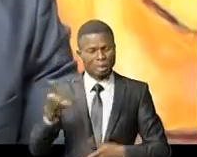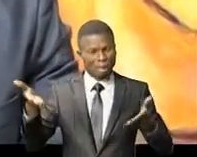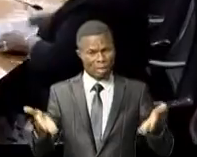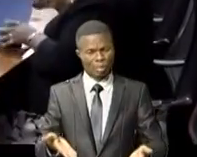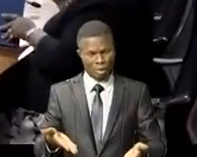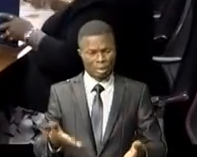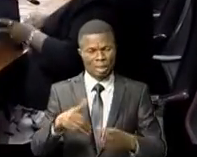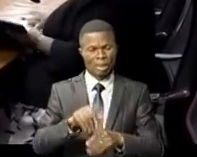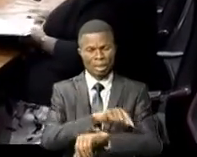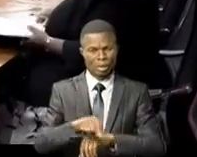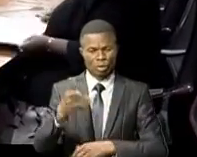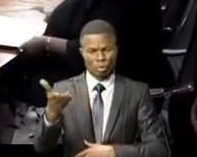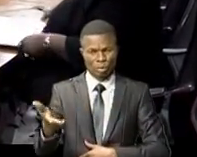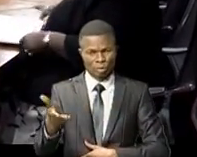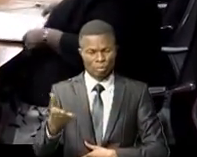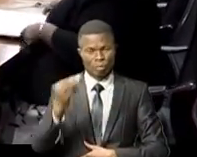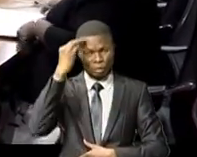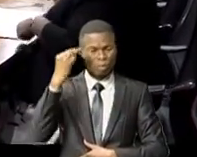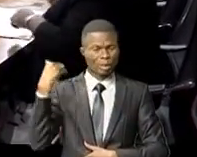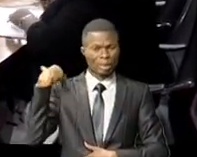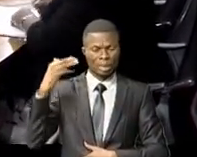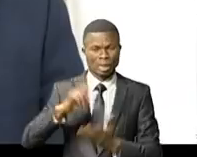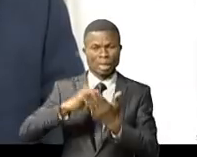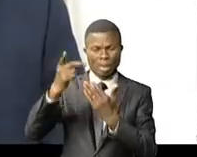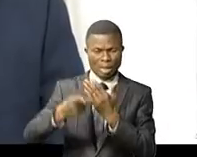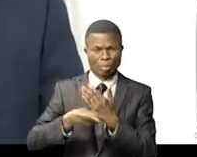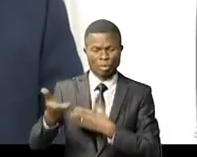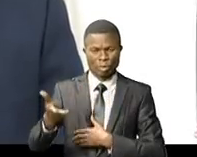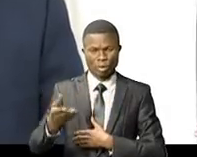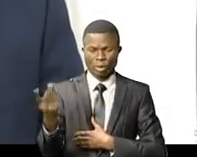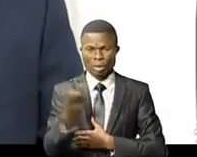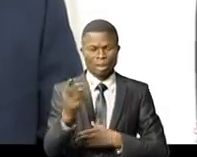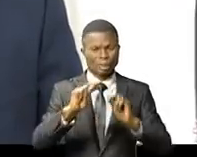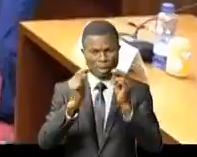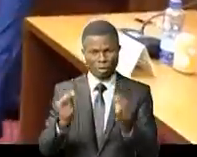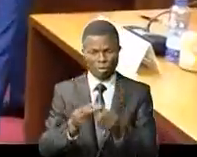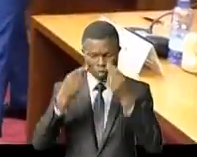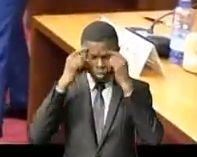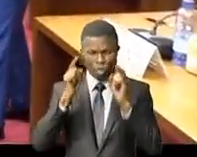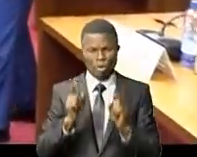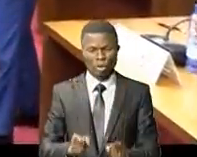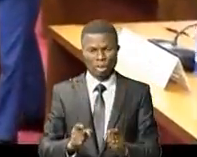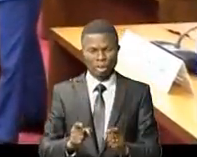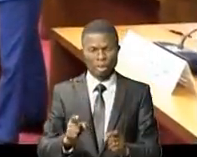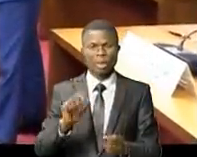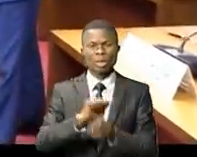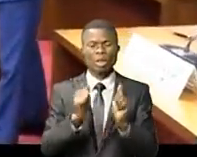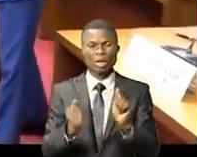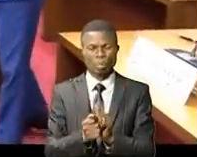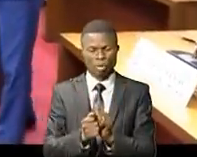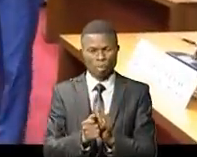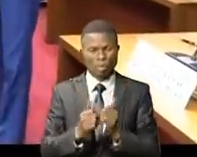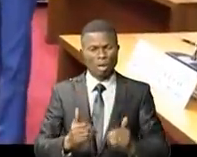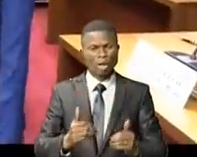Jean-Michel Sama Lukonde Kyenge. Pour le ministre d'État au plan Kissia Mwando, les deux parties se sont mises d'accord sur des étapes à franchir